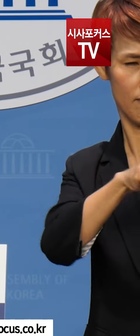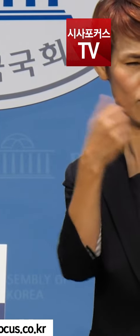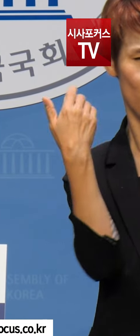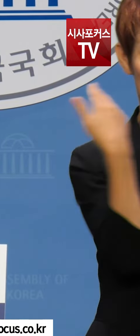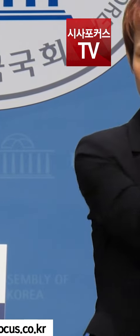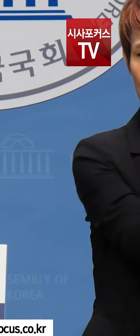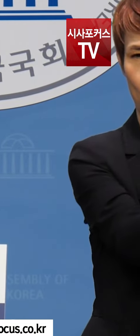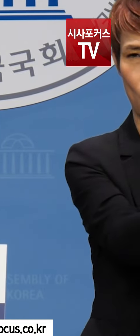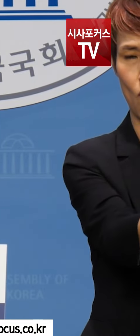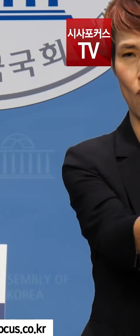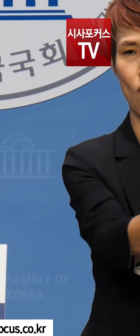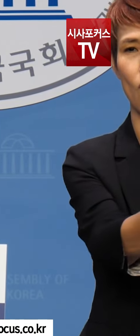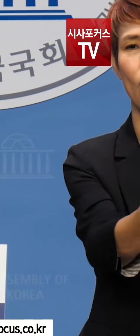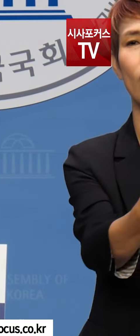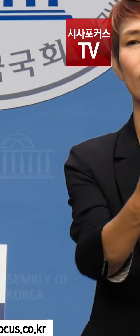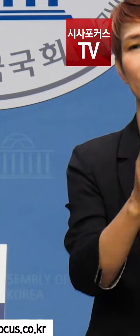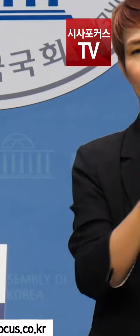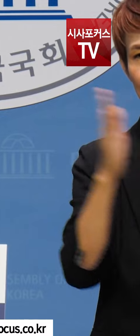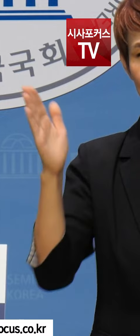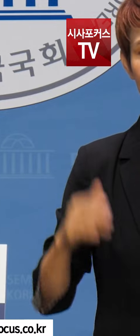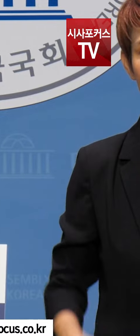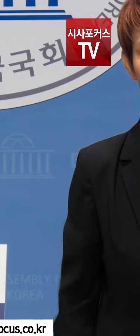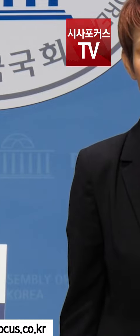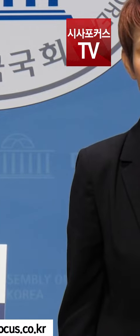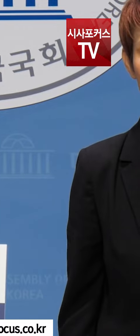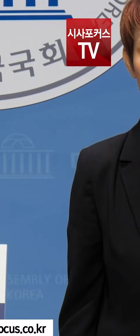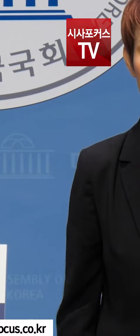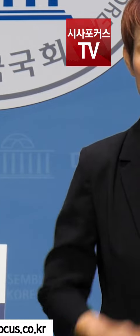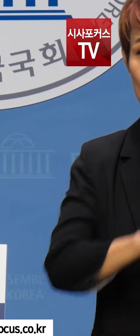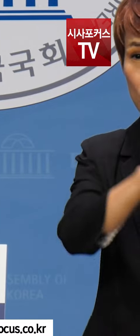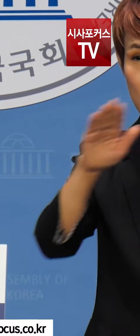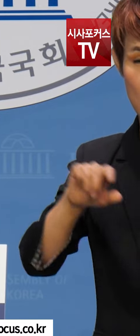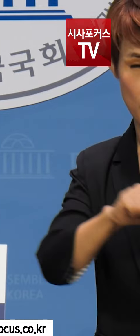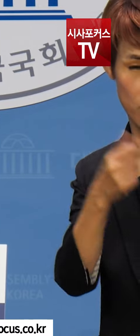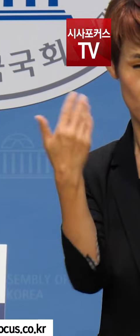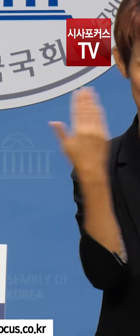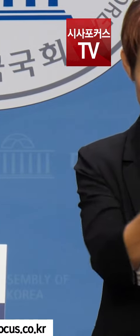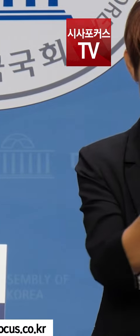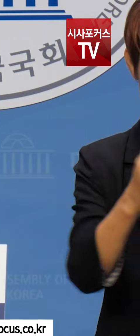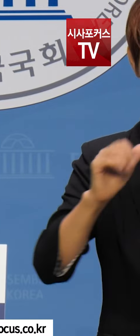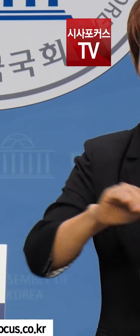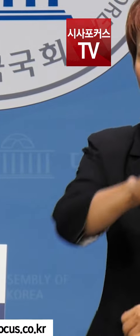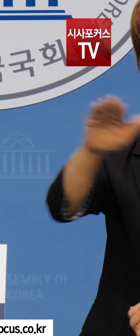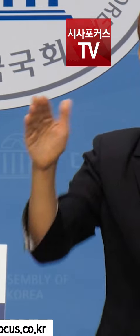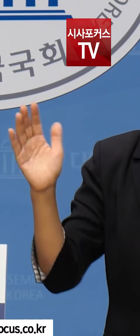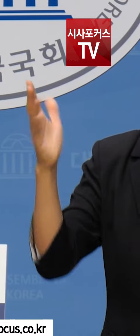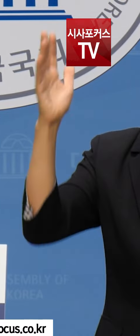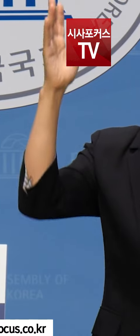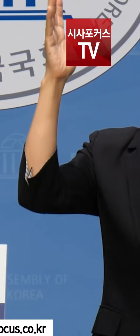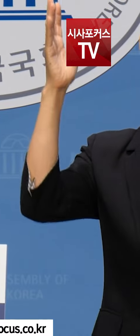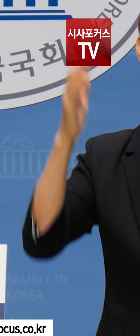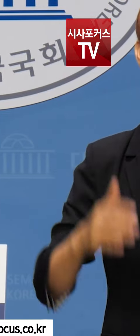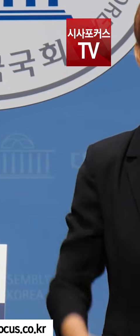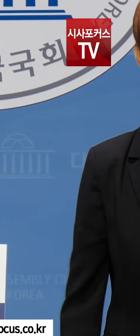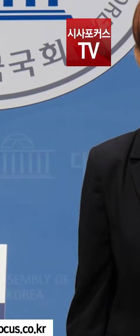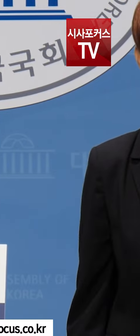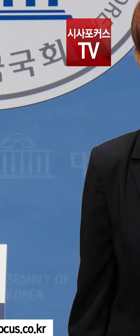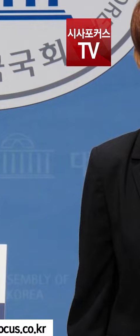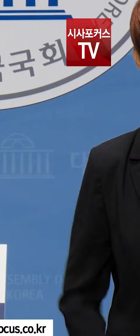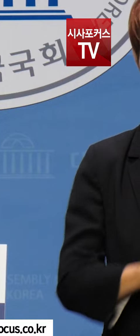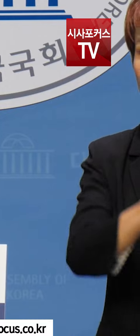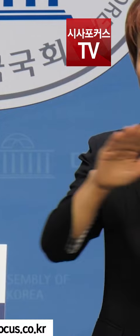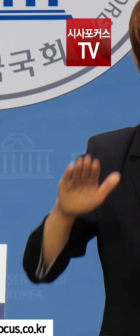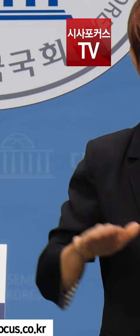칼을 들었습니다. 우리가 든 칼에 국민들은 환호했습니다.